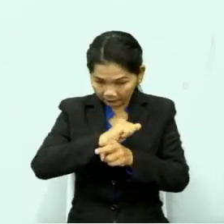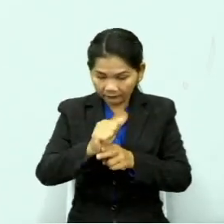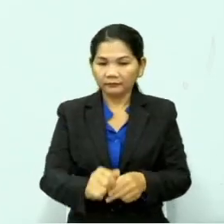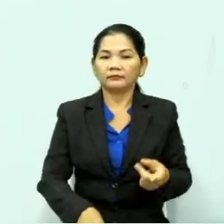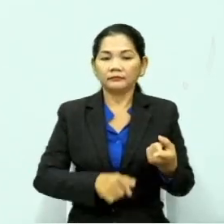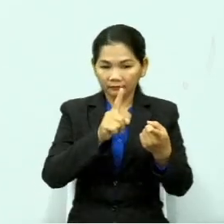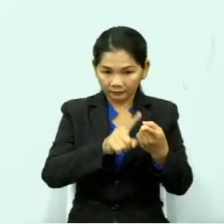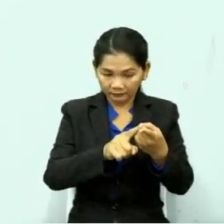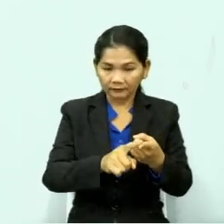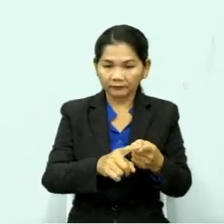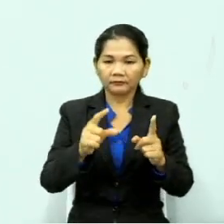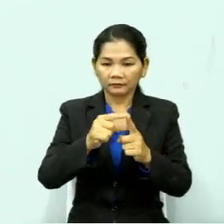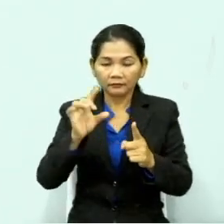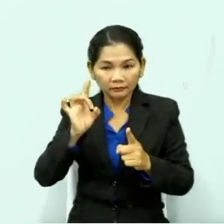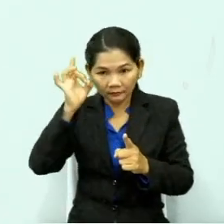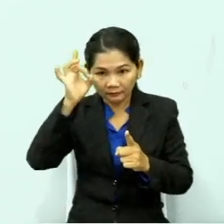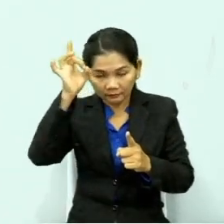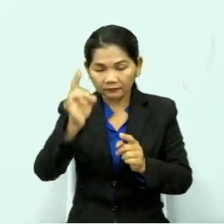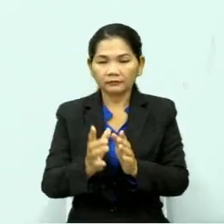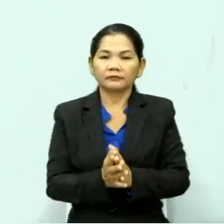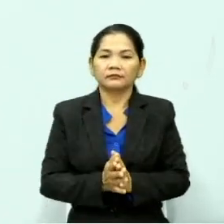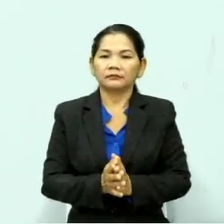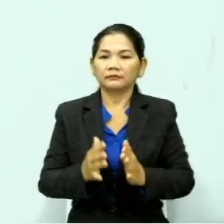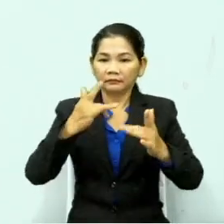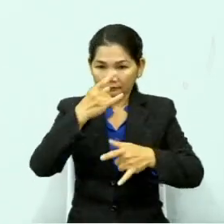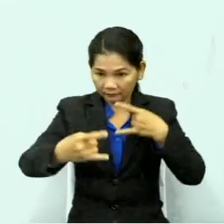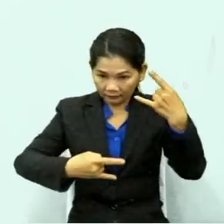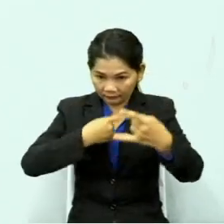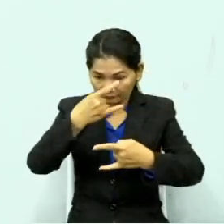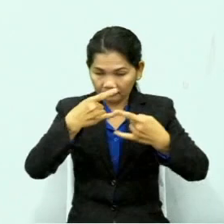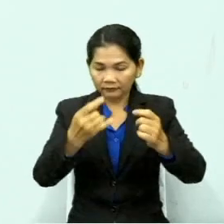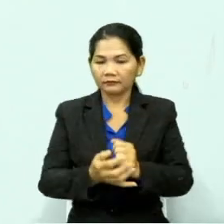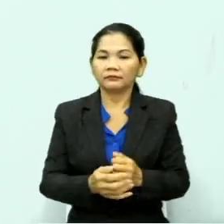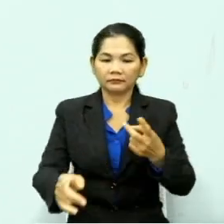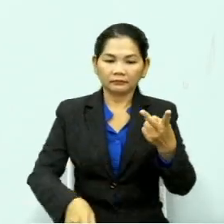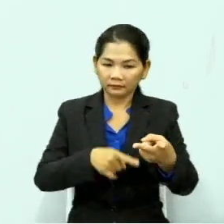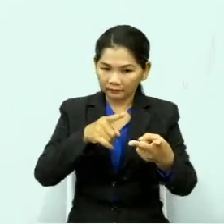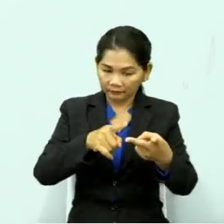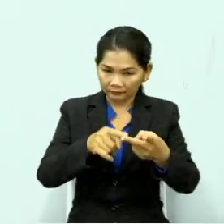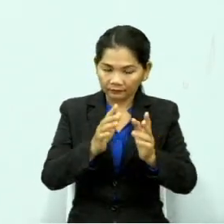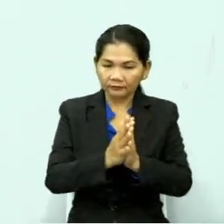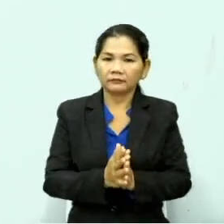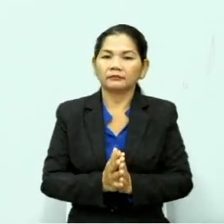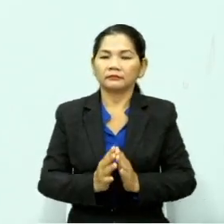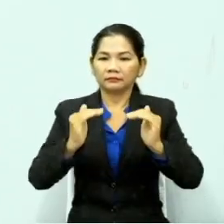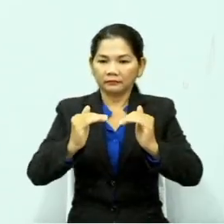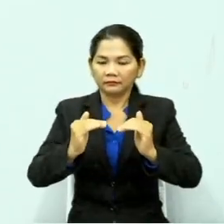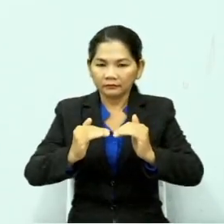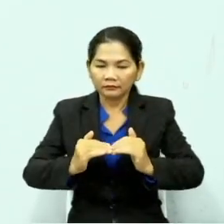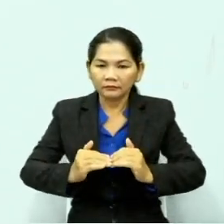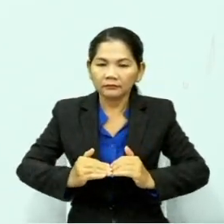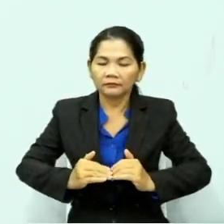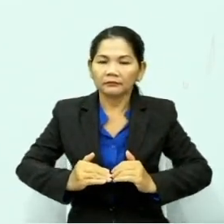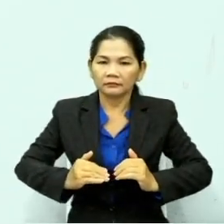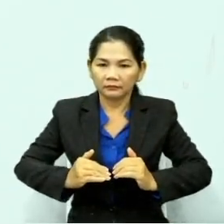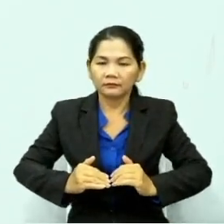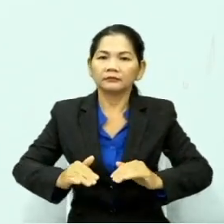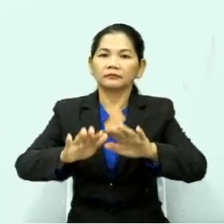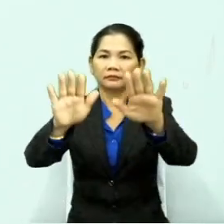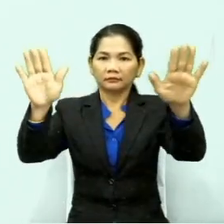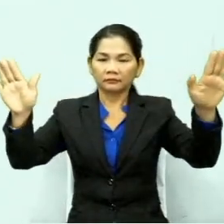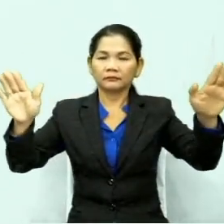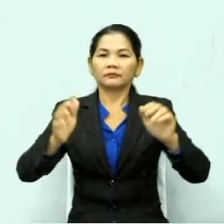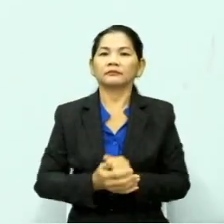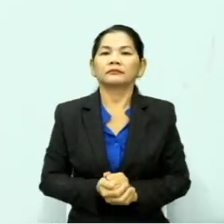mùi chô bình dù tía mô nô rùm. Chà phí xâm thầm. Chà kịch ca bà tè thì